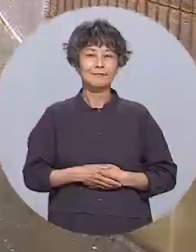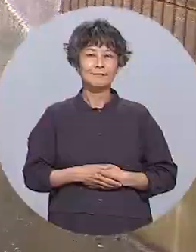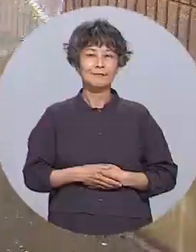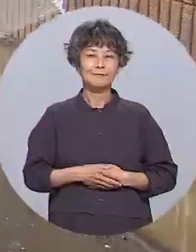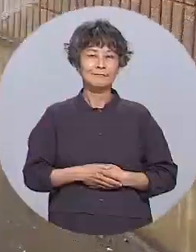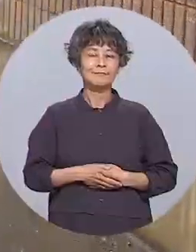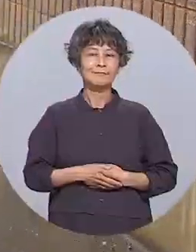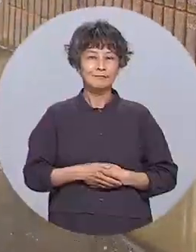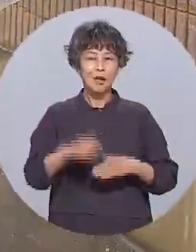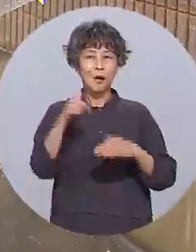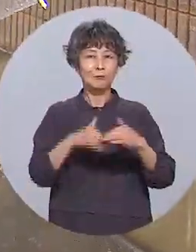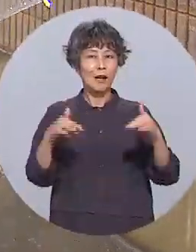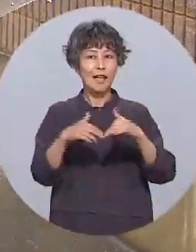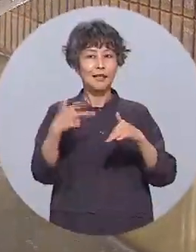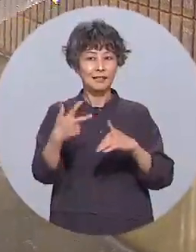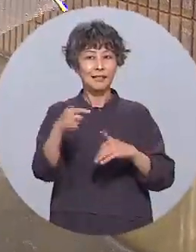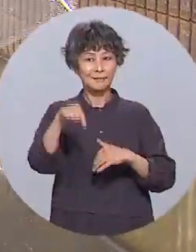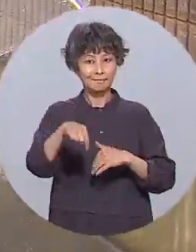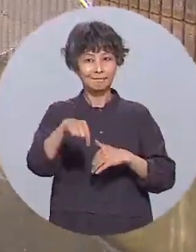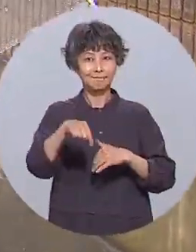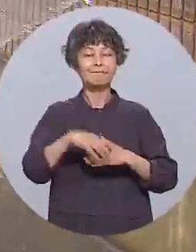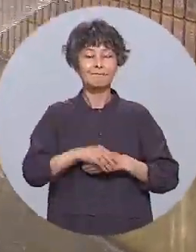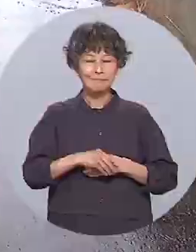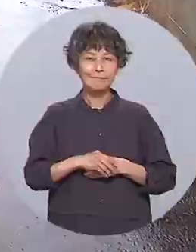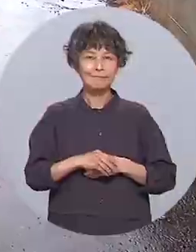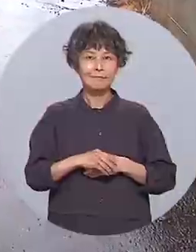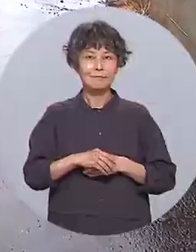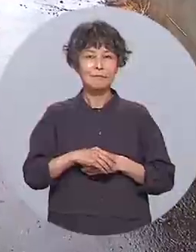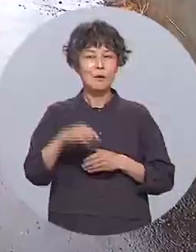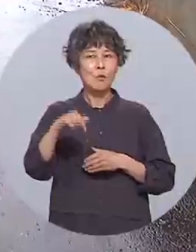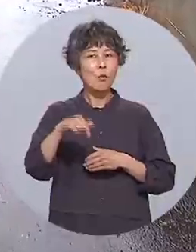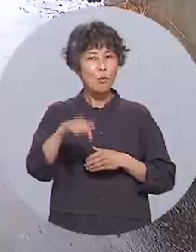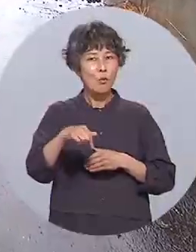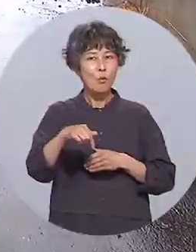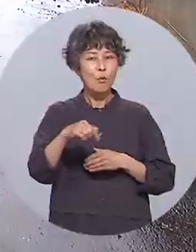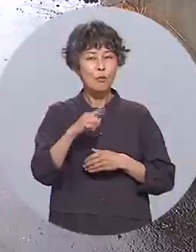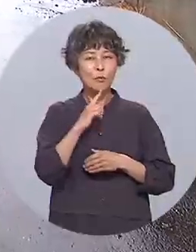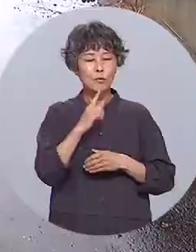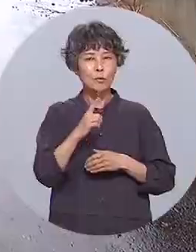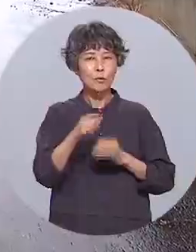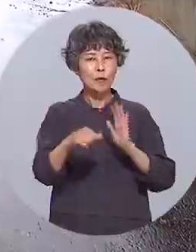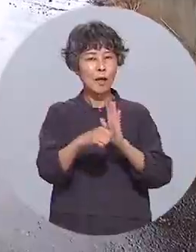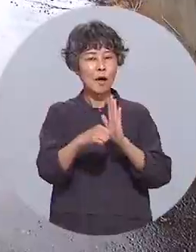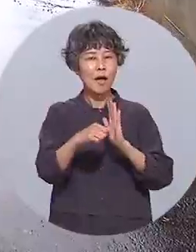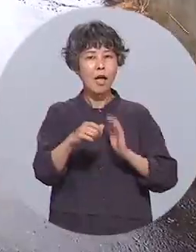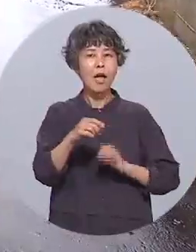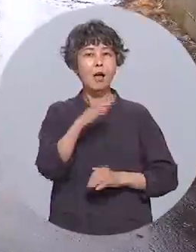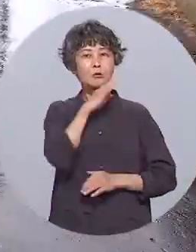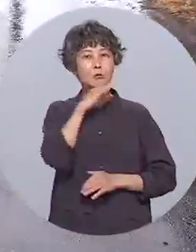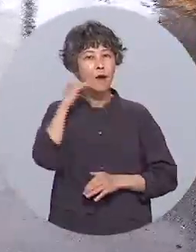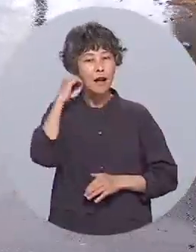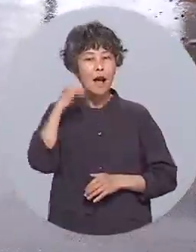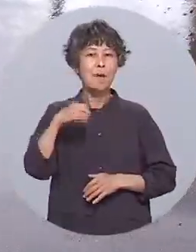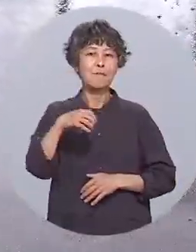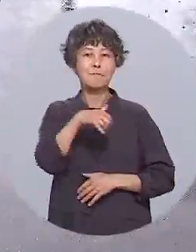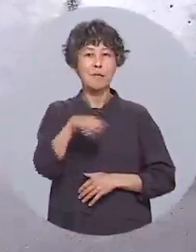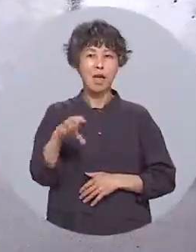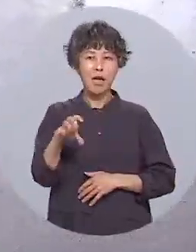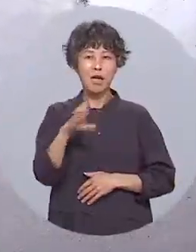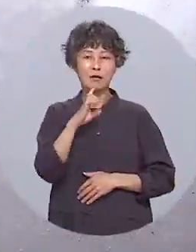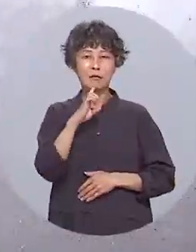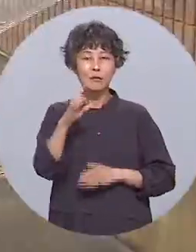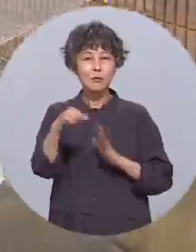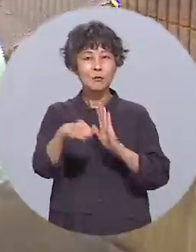続いて深谷市にやってまいりました。ここ深谷市には馬かんべい、馬かんべ